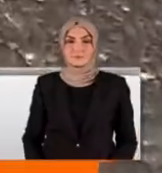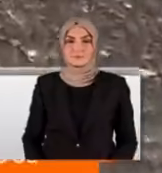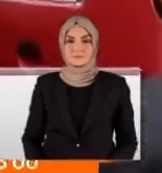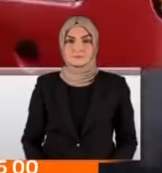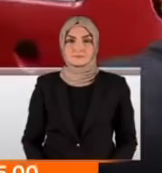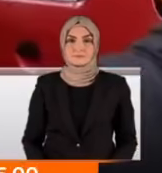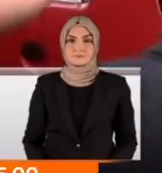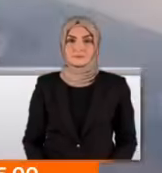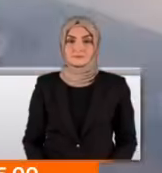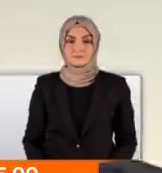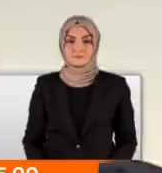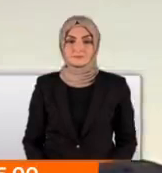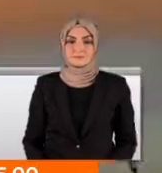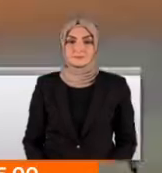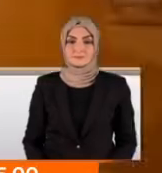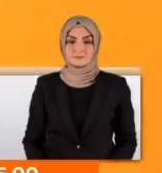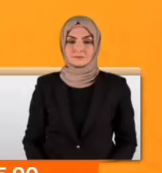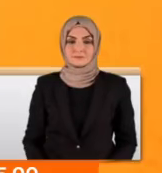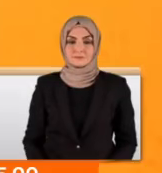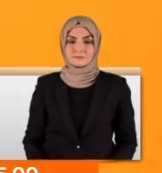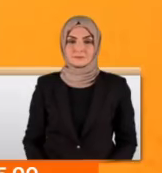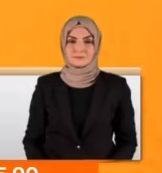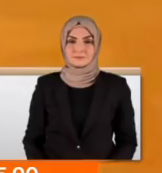yağmış Mobile çamur